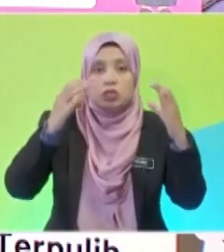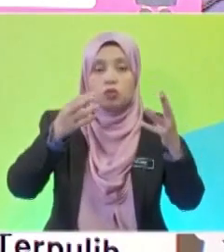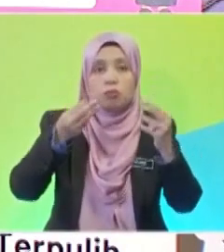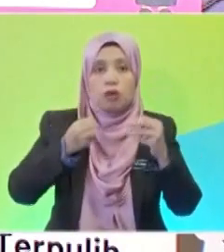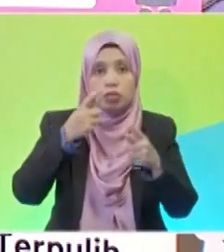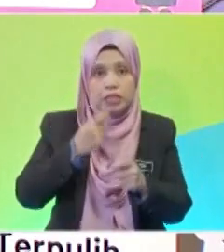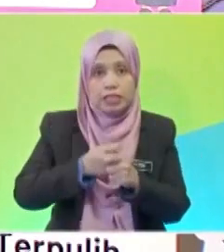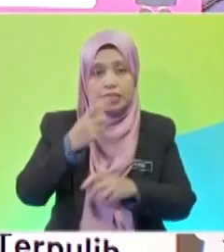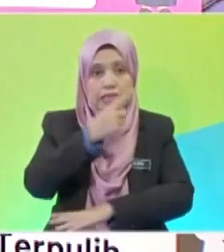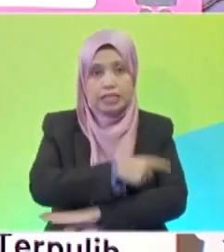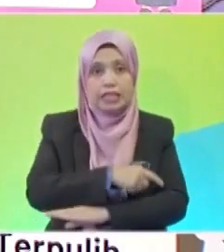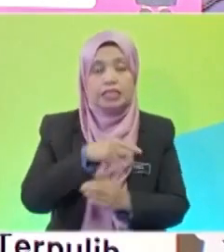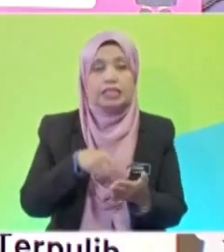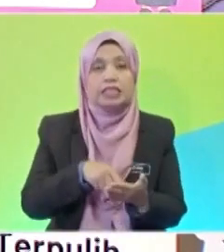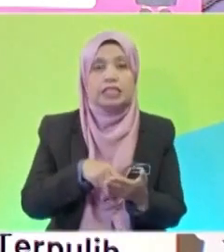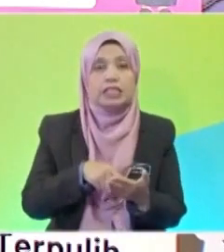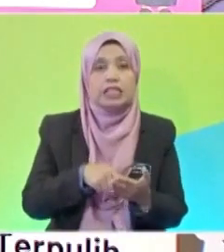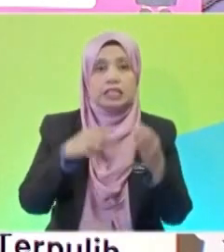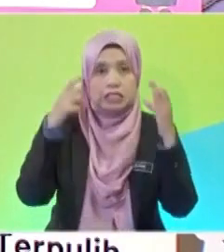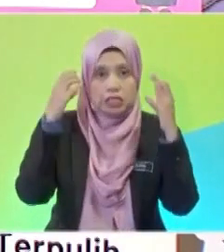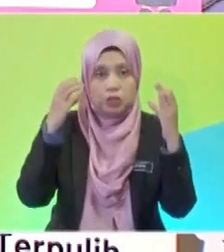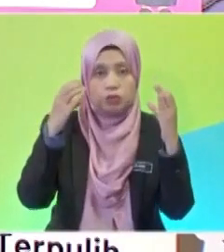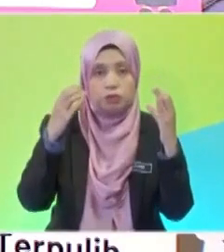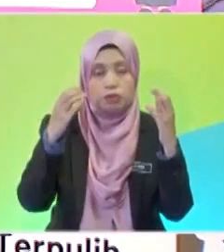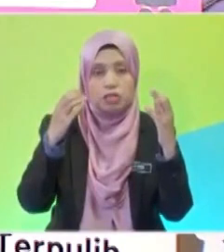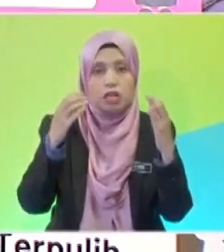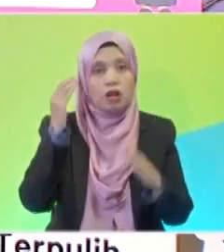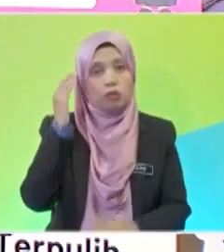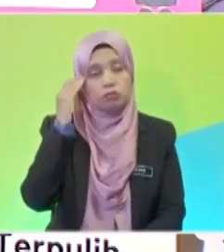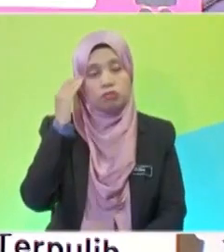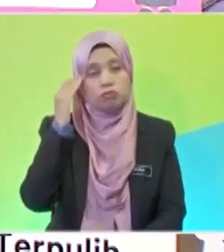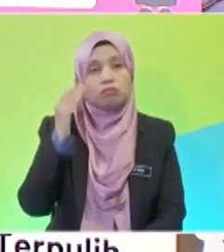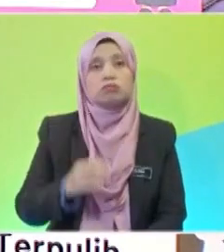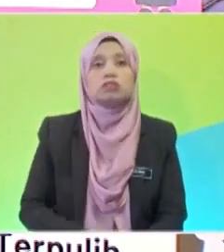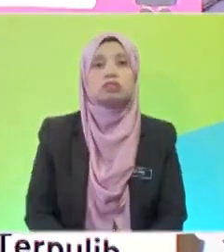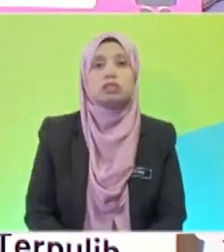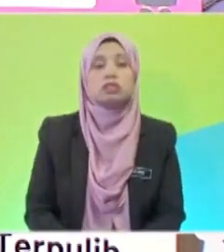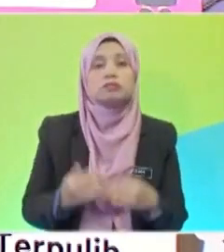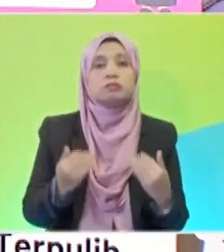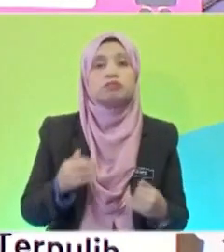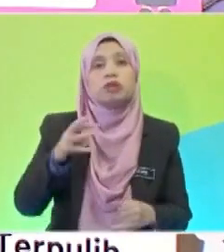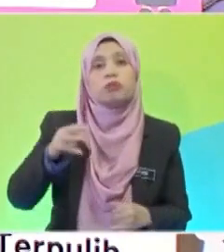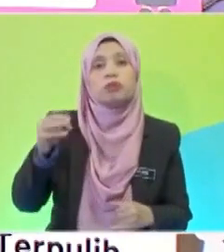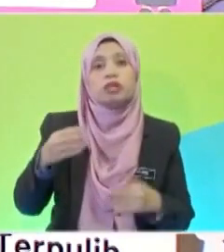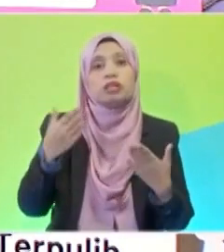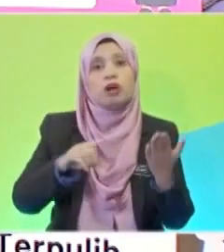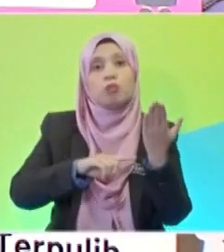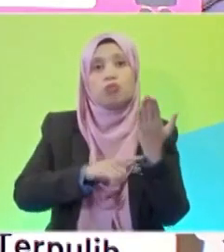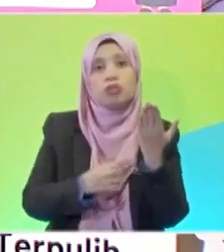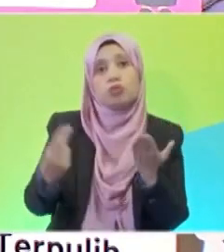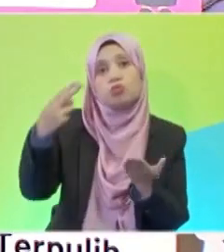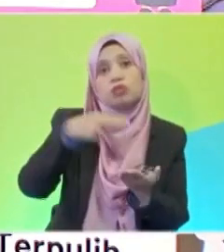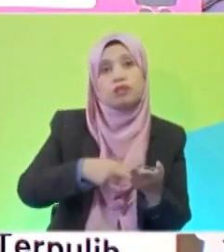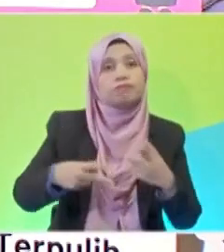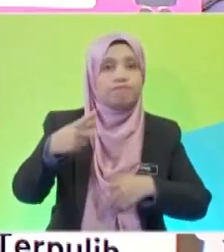pada hari ini ialah, okey, cikgu tahu sekarang ni murid-murid dah mula mulang kaji